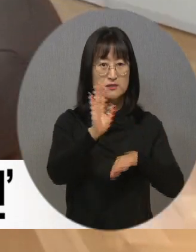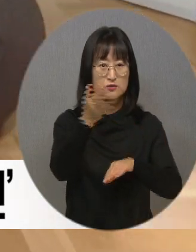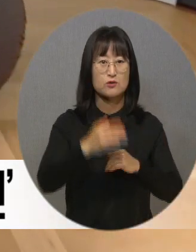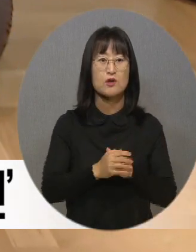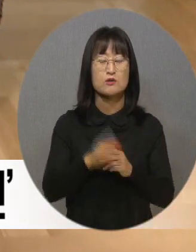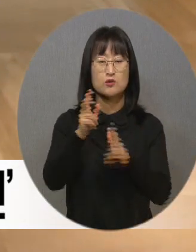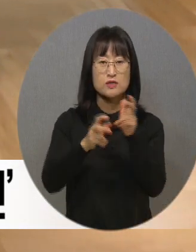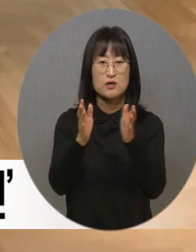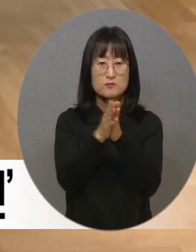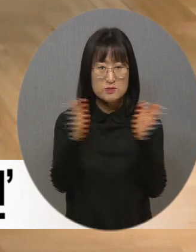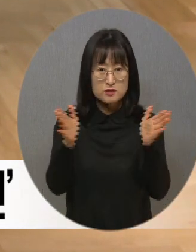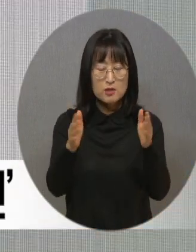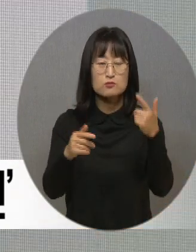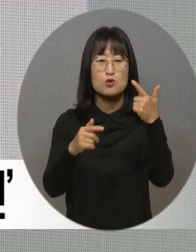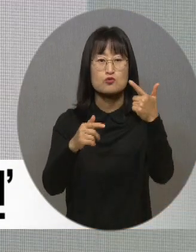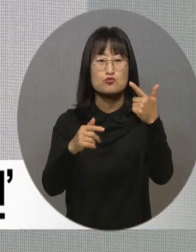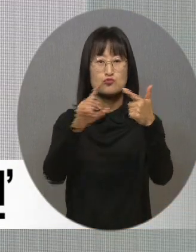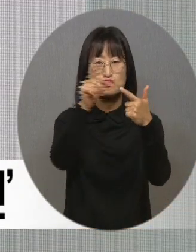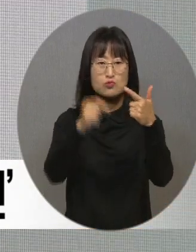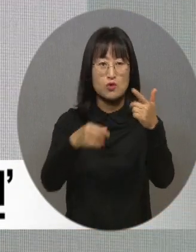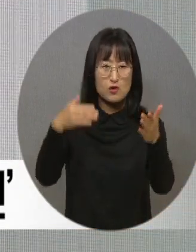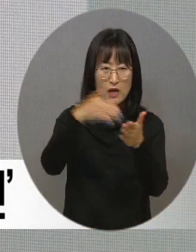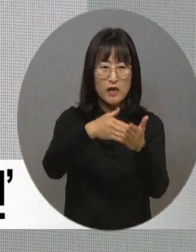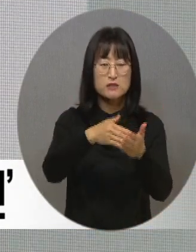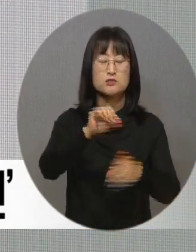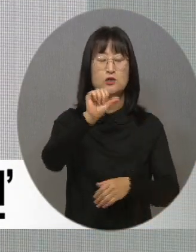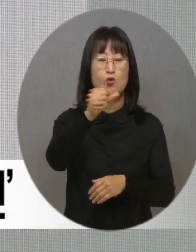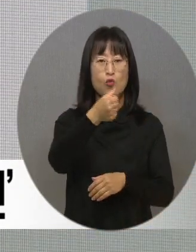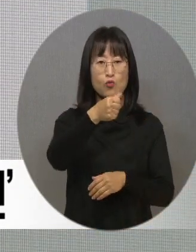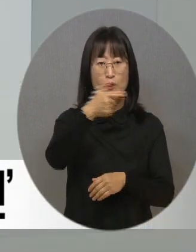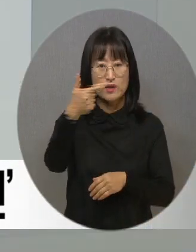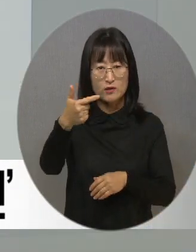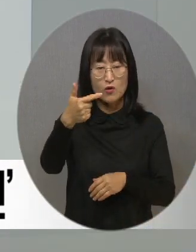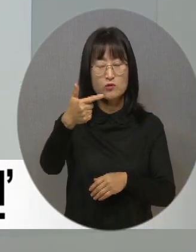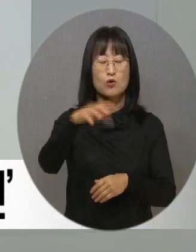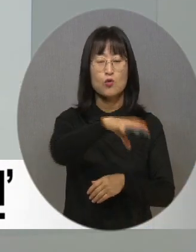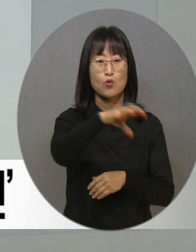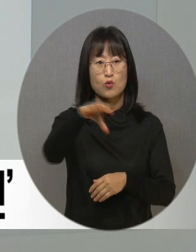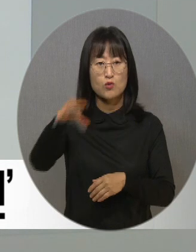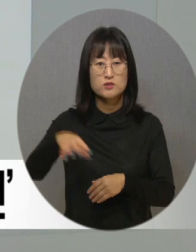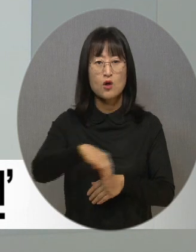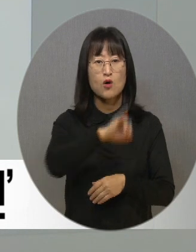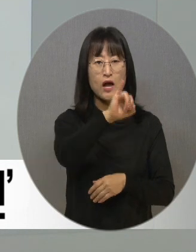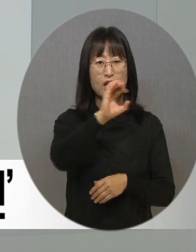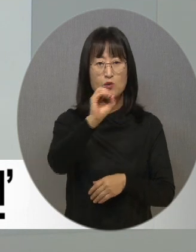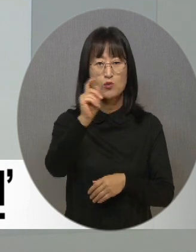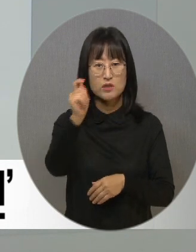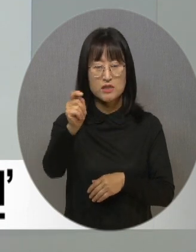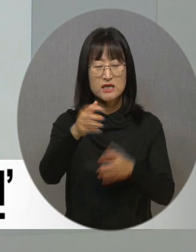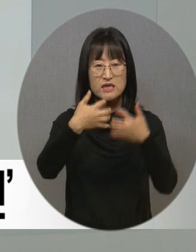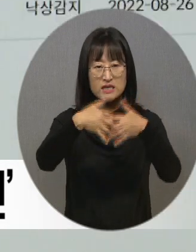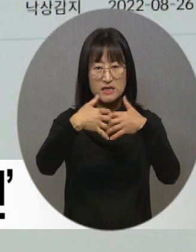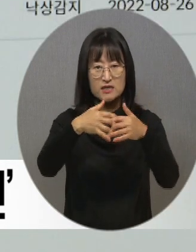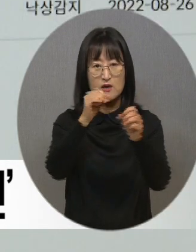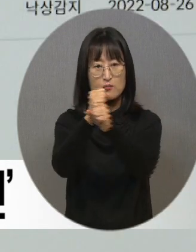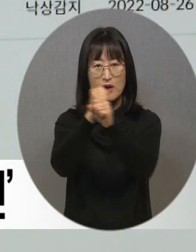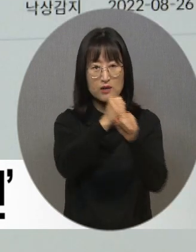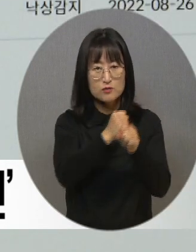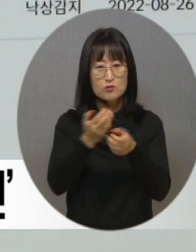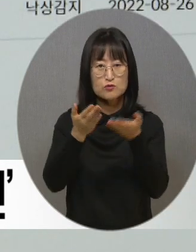이후 지난 6월까지 518개 장애인 거주시설에 IoT 기기를 설치하겠다고 밝혔으나